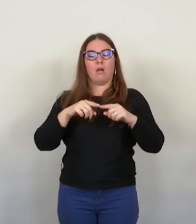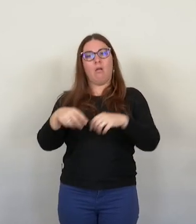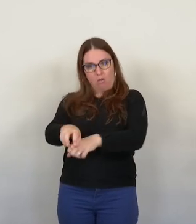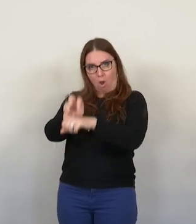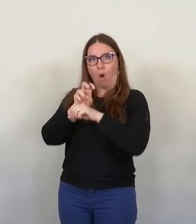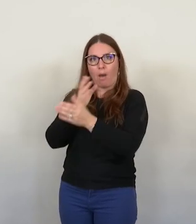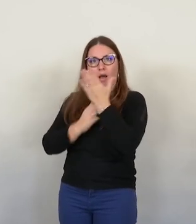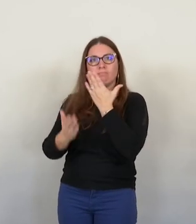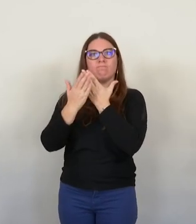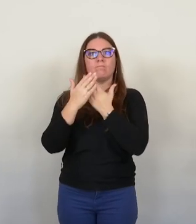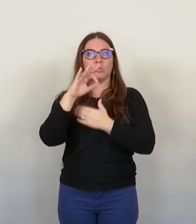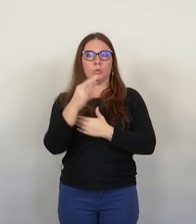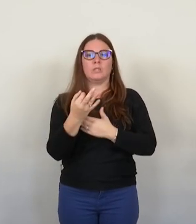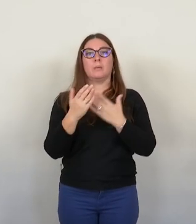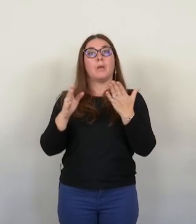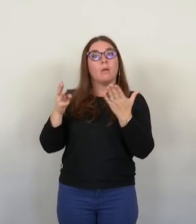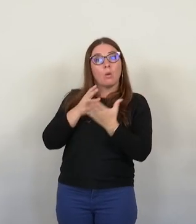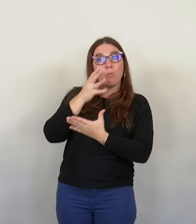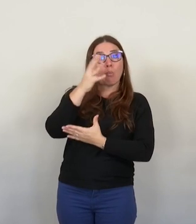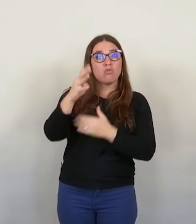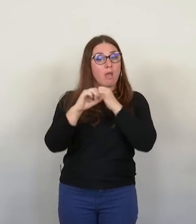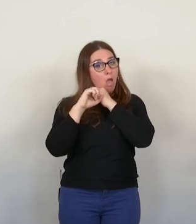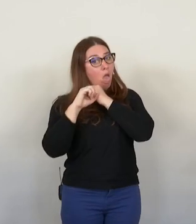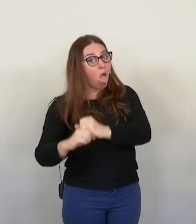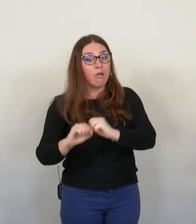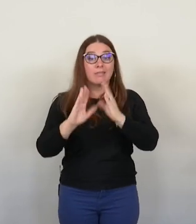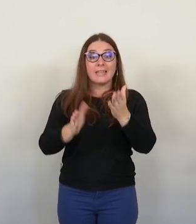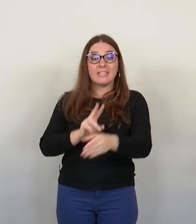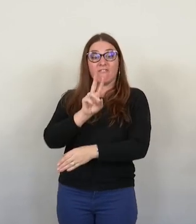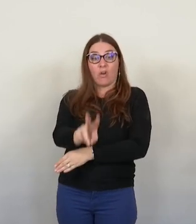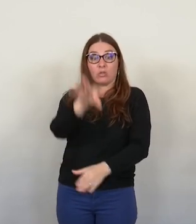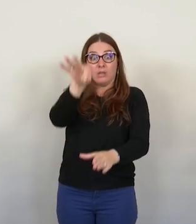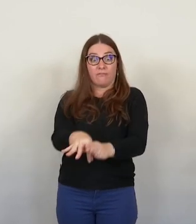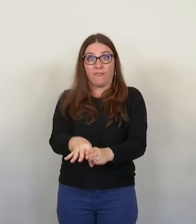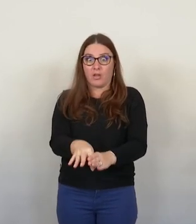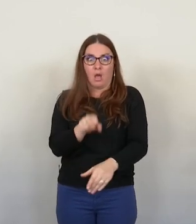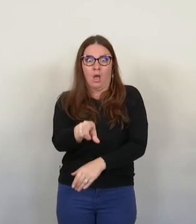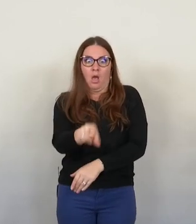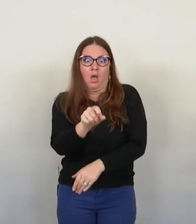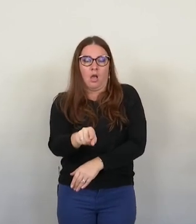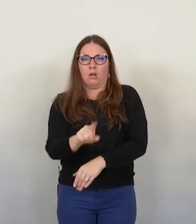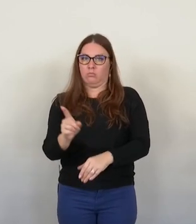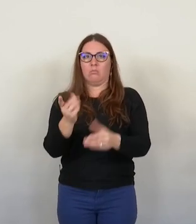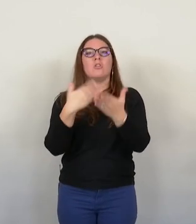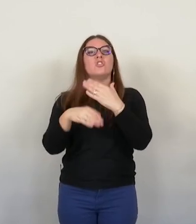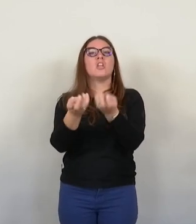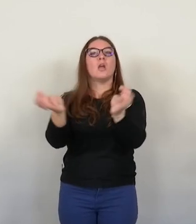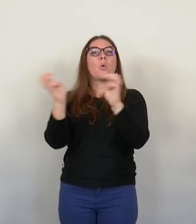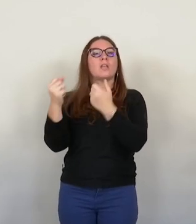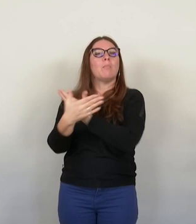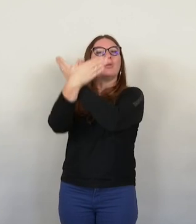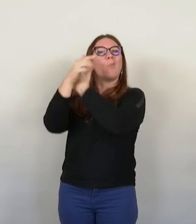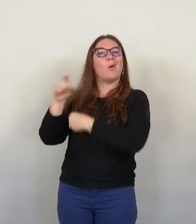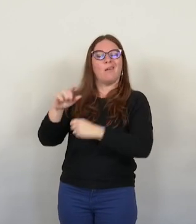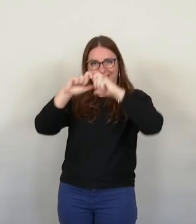redis le projet n'est pas dépendant de la décision qui sera prise vendredi en conseil métropolitain sur le les